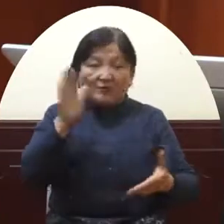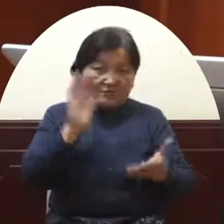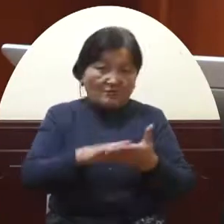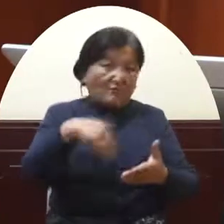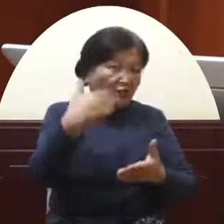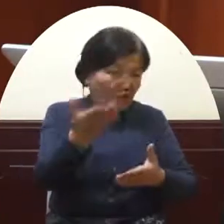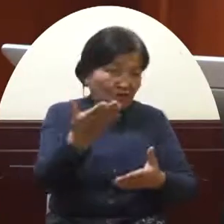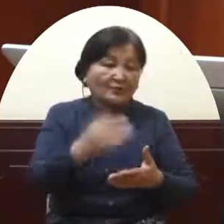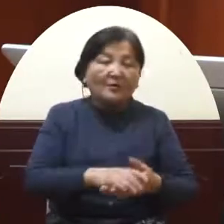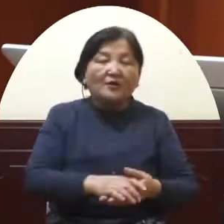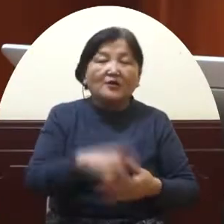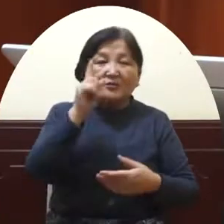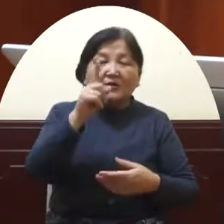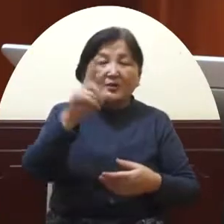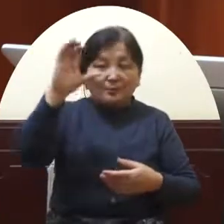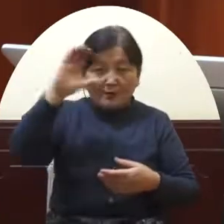нэгэн албан байгууллага бусад